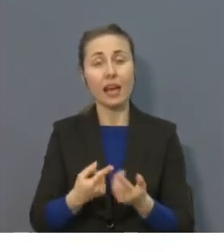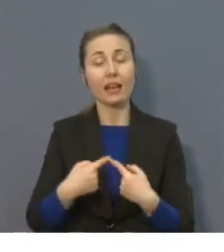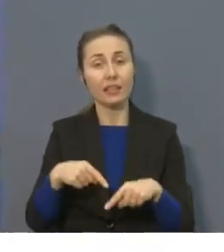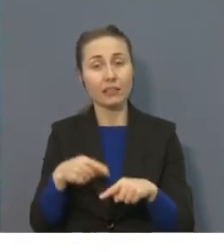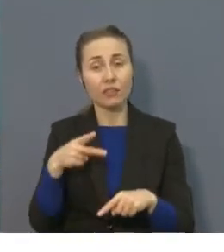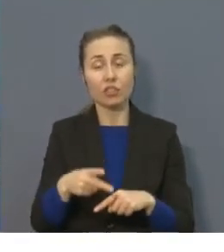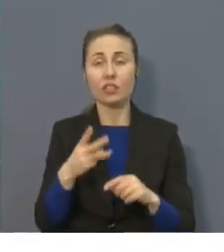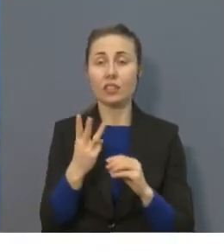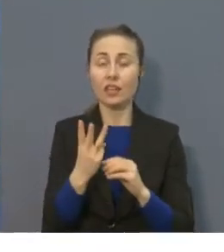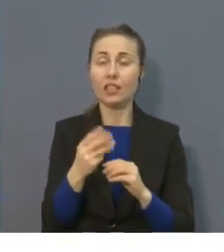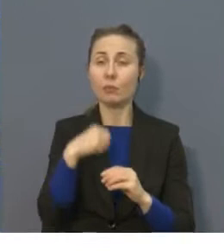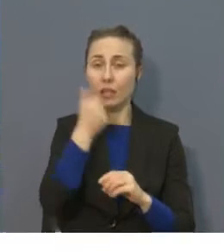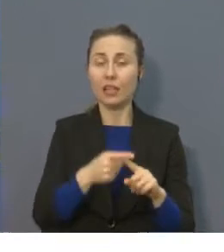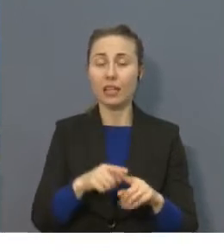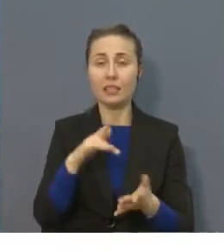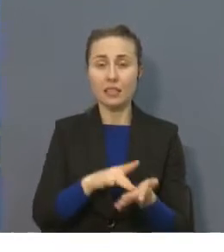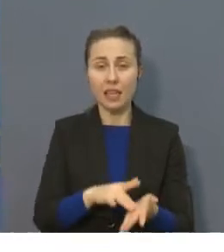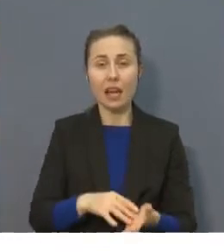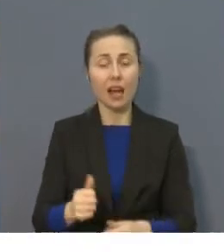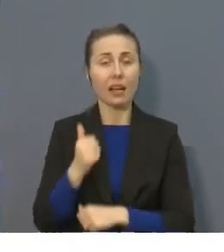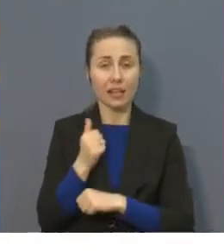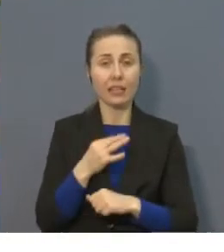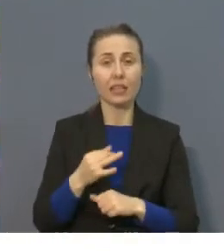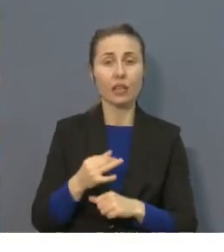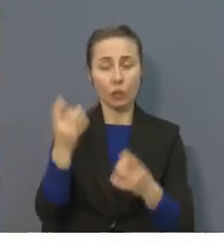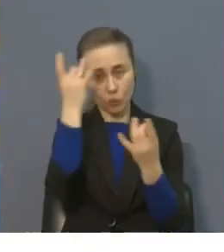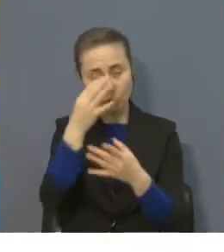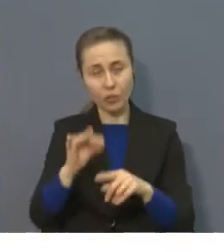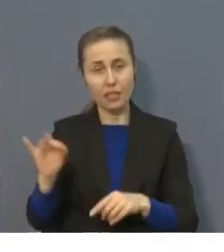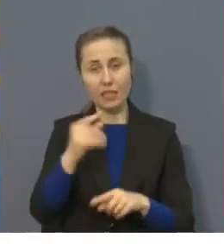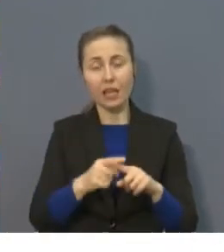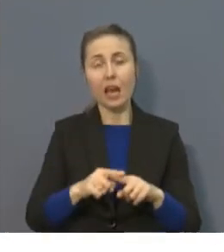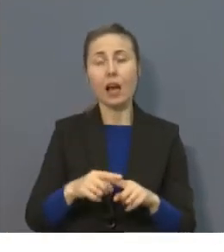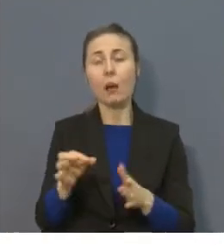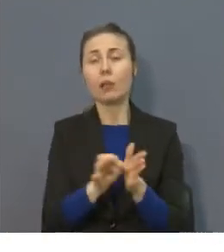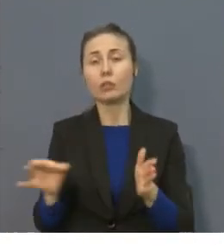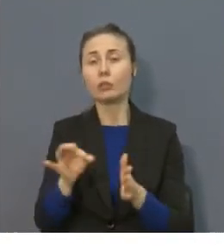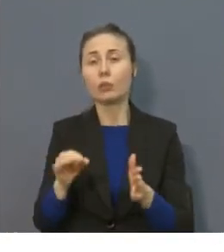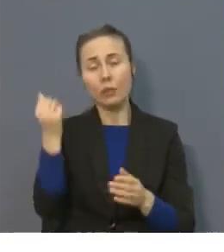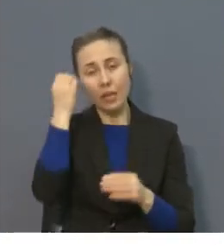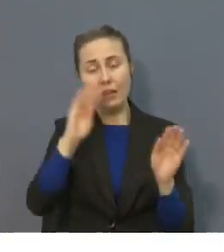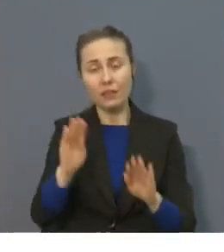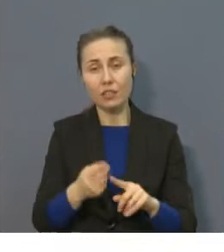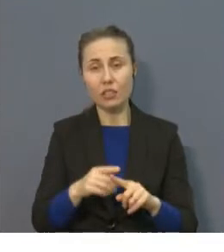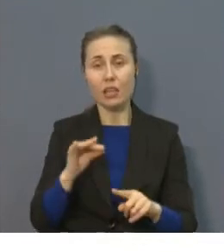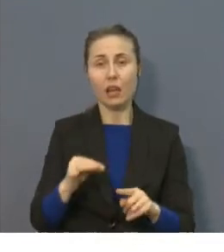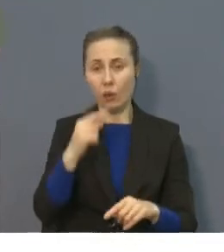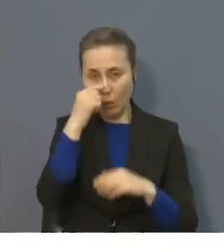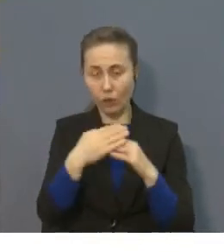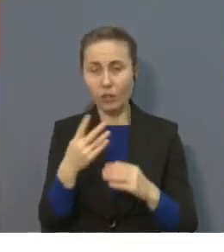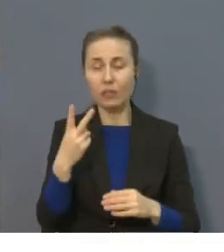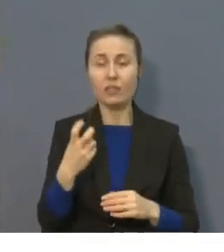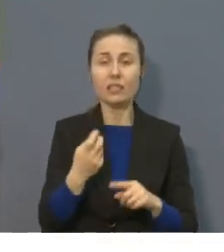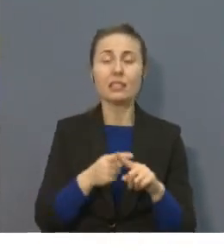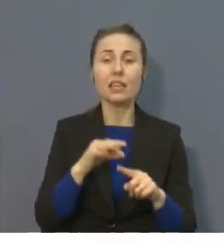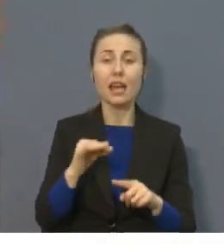құрылған экспедиция 2000-ға жуық жәдігерді облыстық тарихи өлкетану музейіне тапсырған. Тарихшылар Ерейментау, Бурабай, Целиноград аудандарын зерттеп, әр